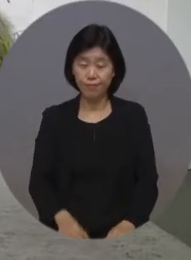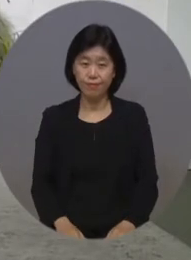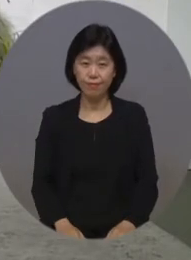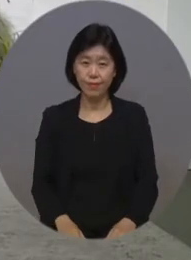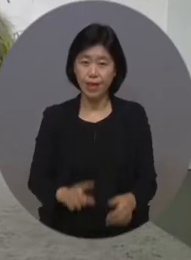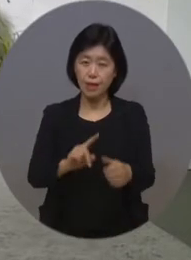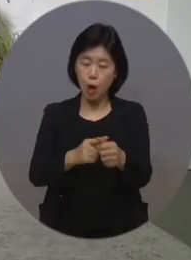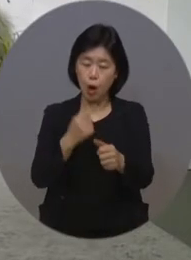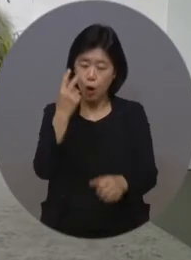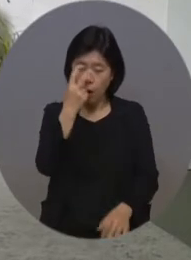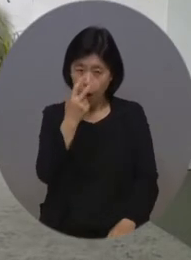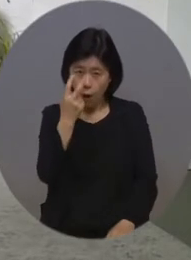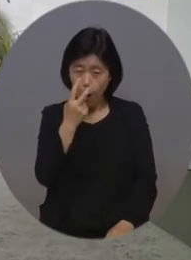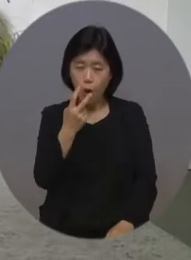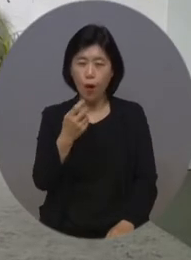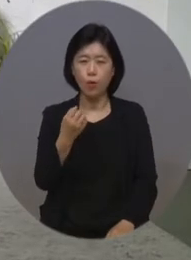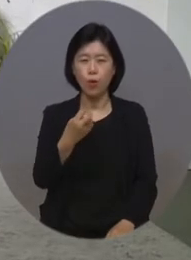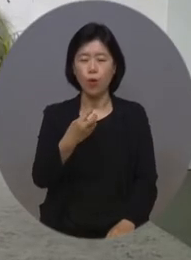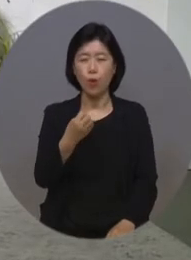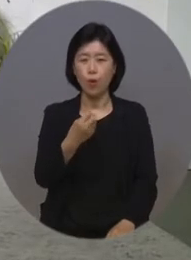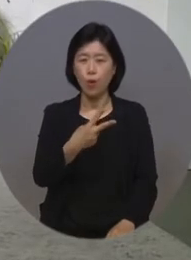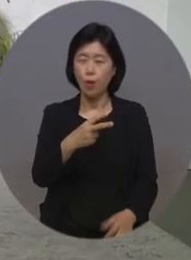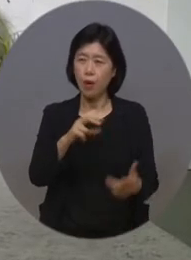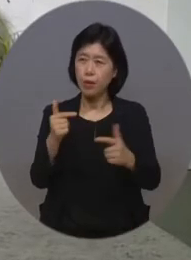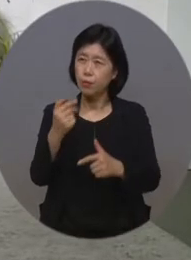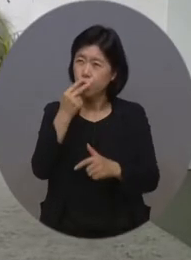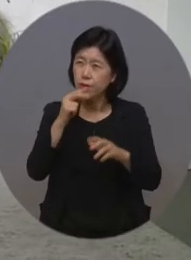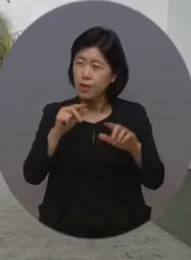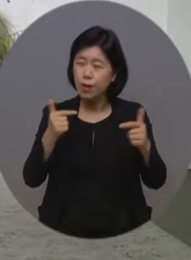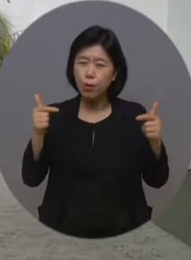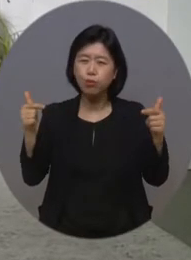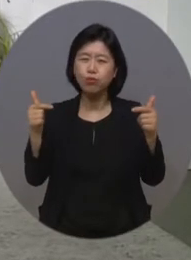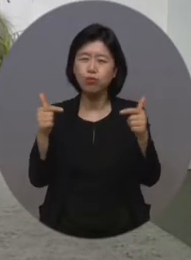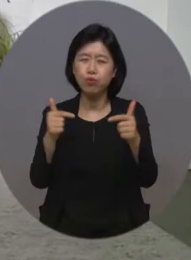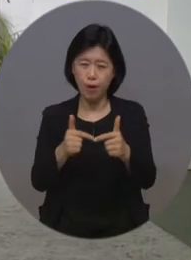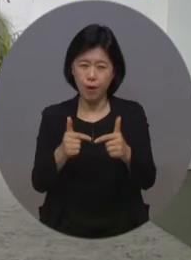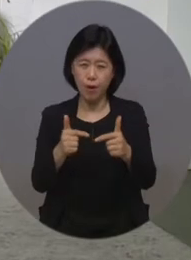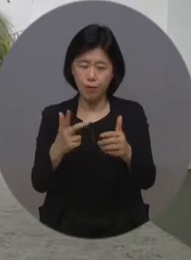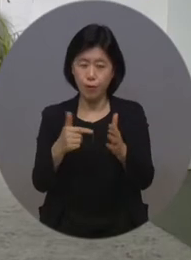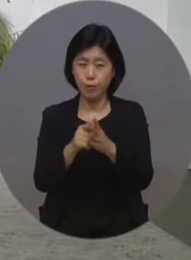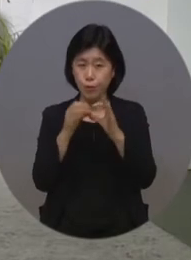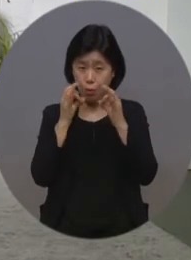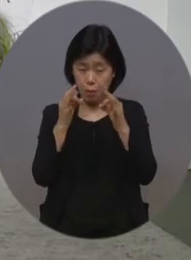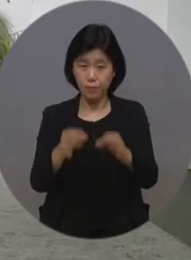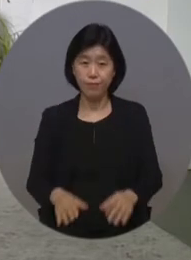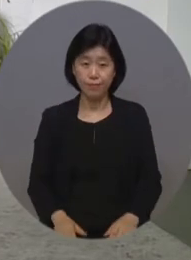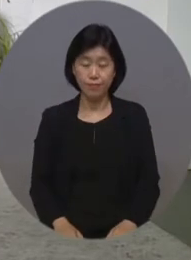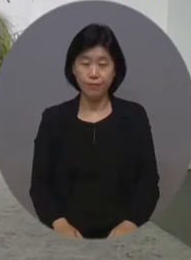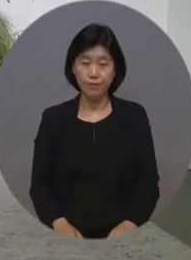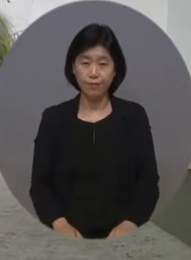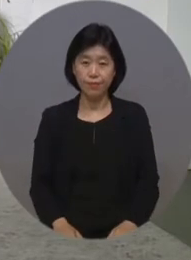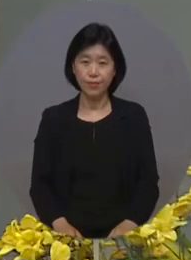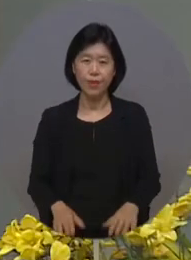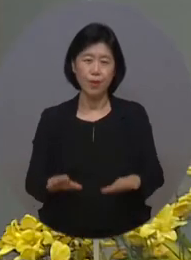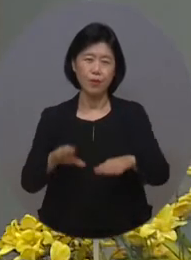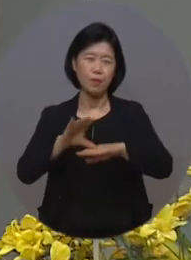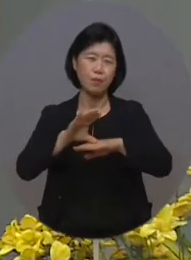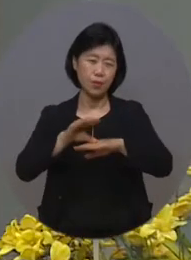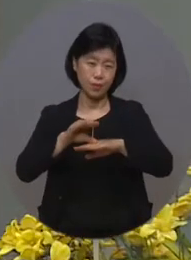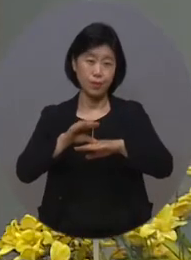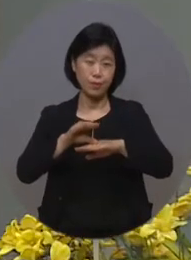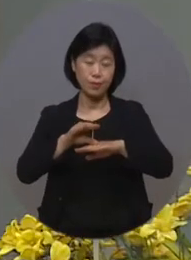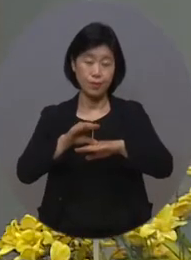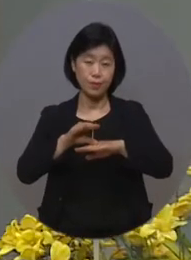인재를 키우고 그렇죠 네 아 하여튼 저희가 2공감 세상이라는 게 어떤 한 분의 어떤 스토리도